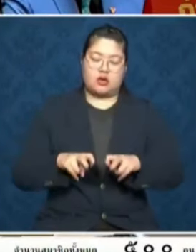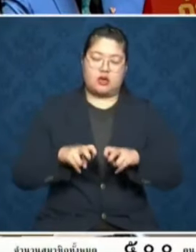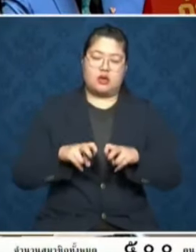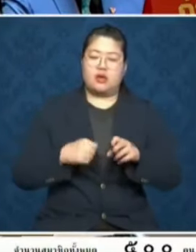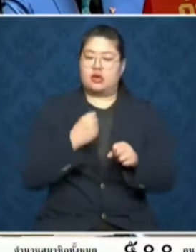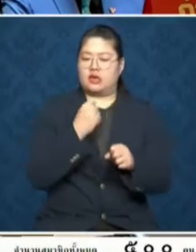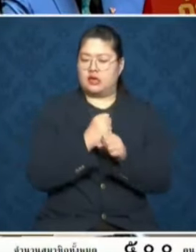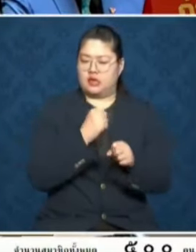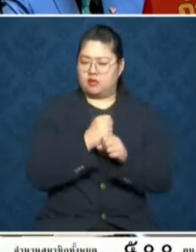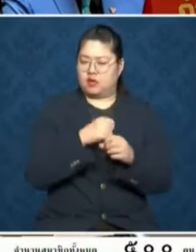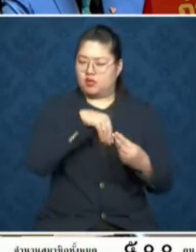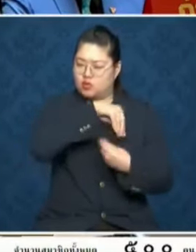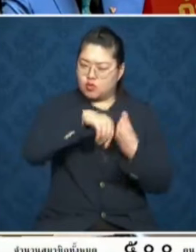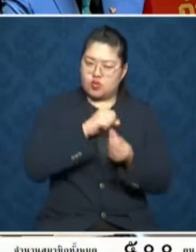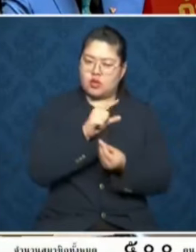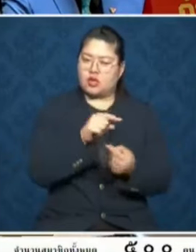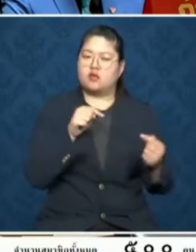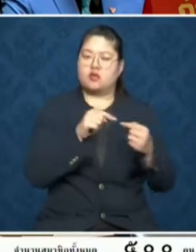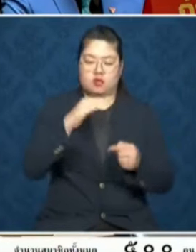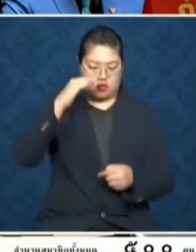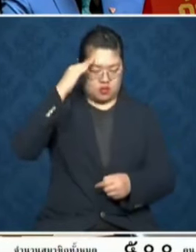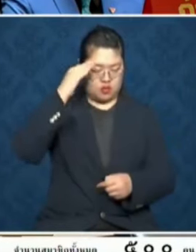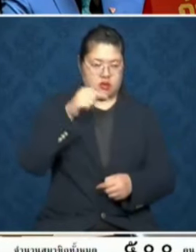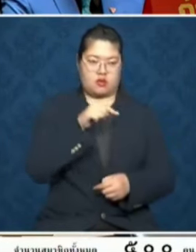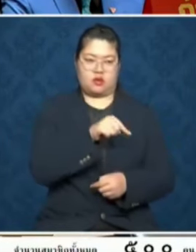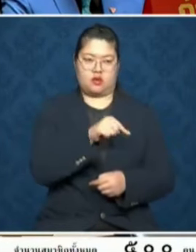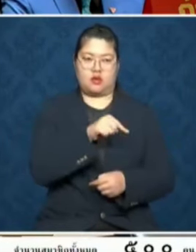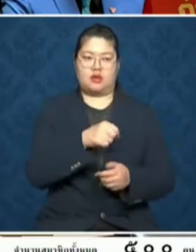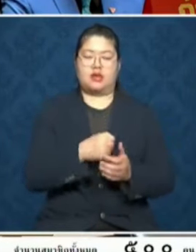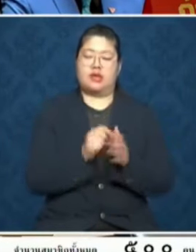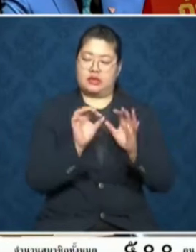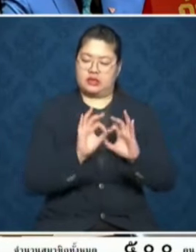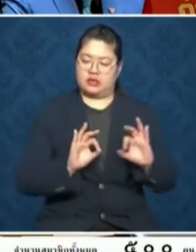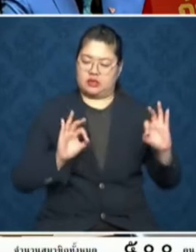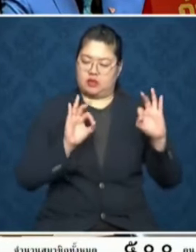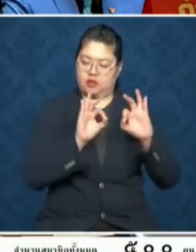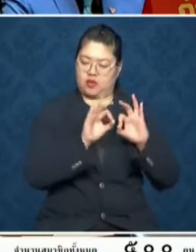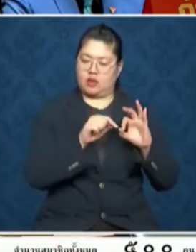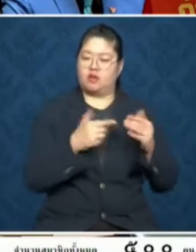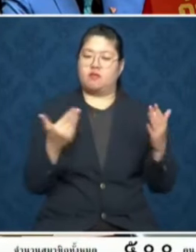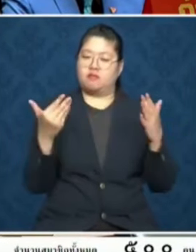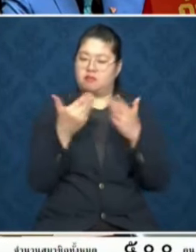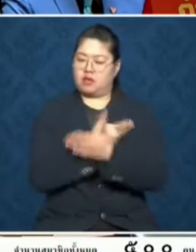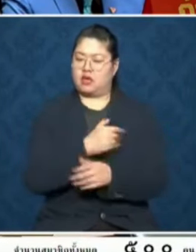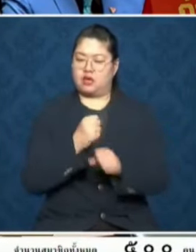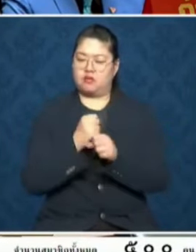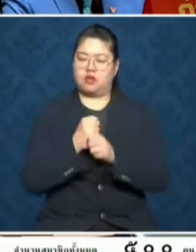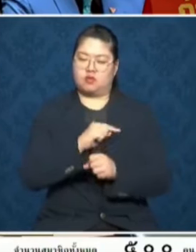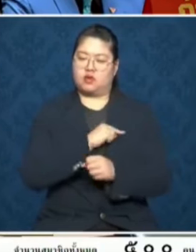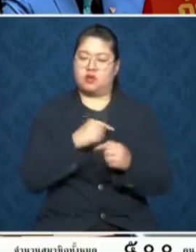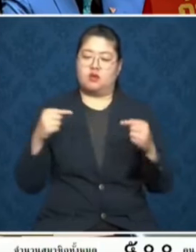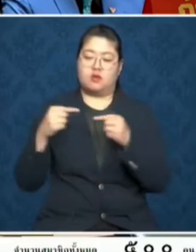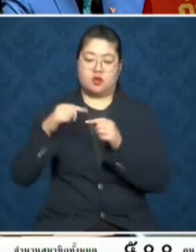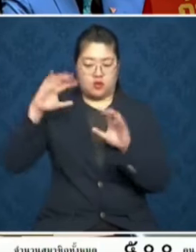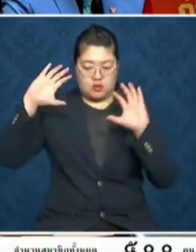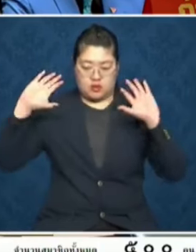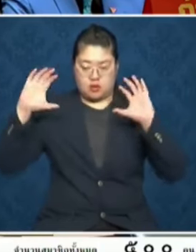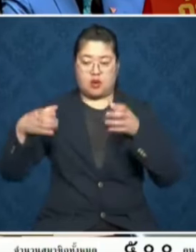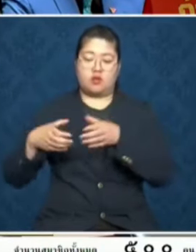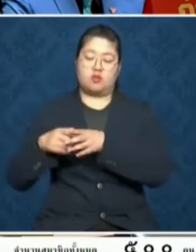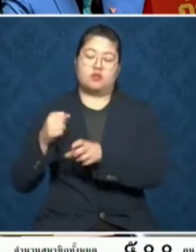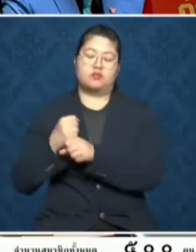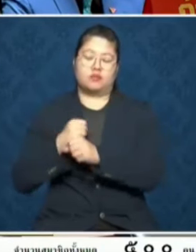โอนธุรกิจต่างๆของกองทัพที่เป็นขุมทรัพย์ไปอยู่ในความดูแลของรัฐบาลและหน่วยงานที่เกี่ยวข้องดิฉัน